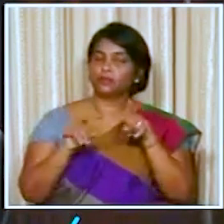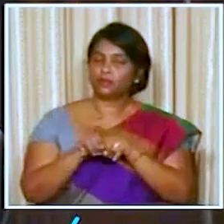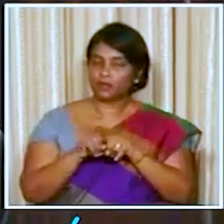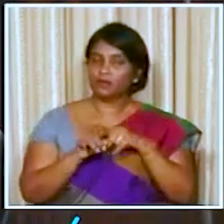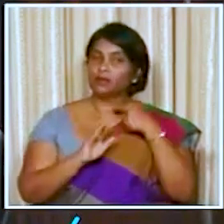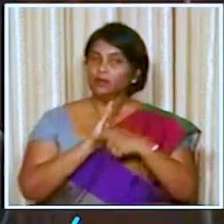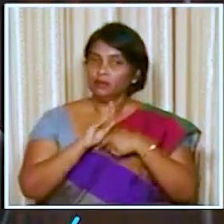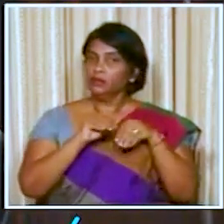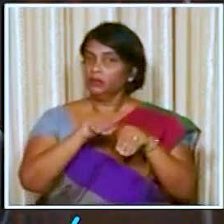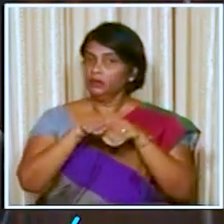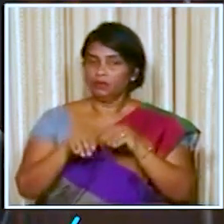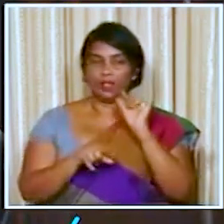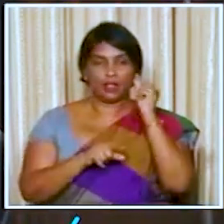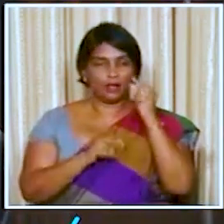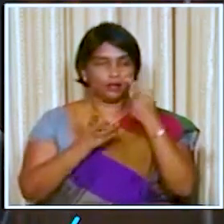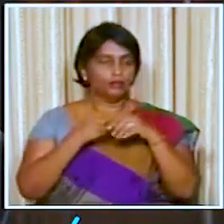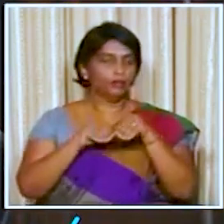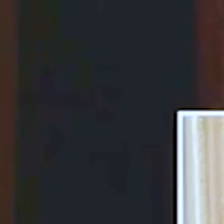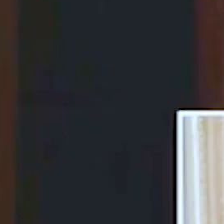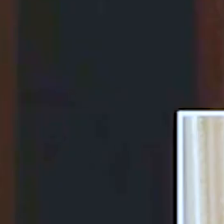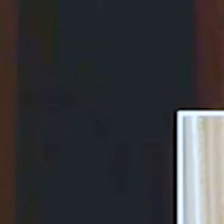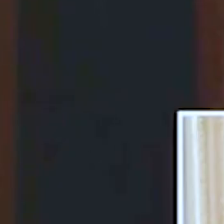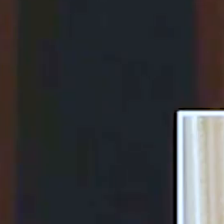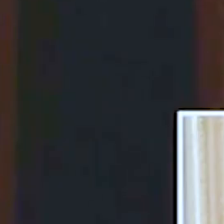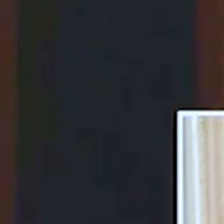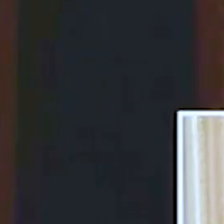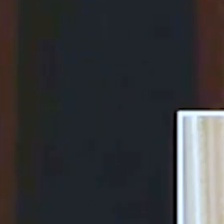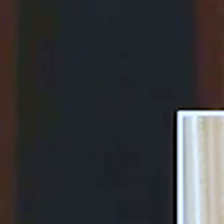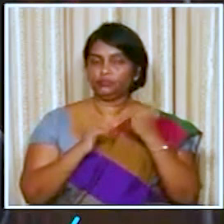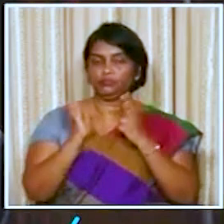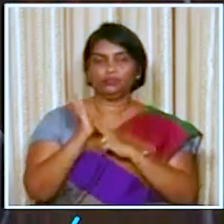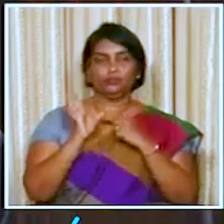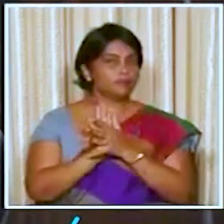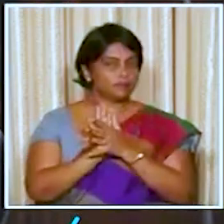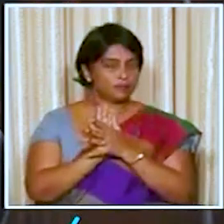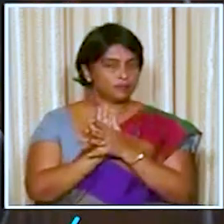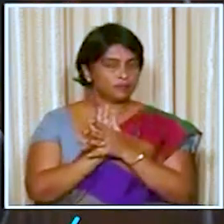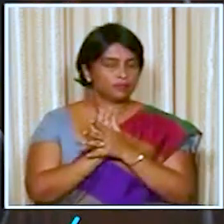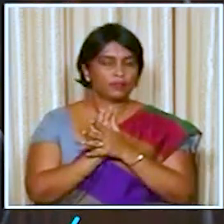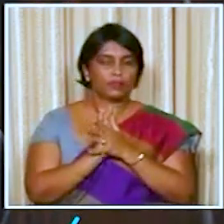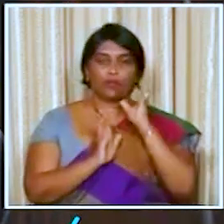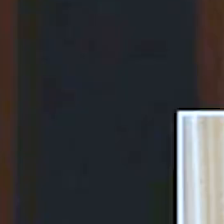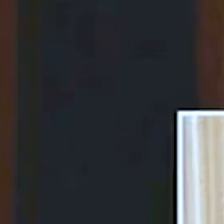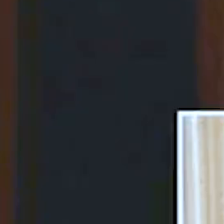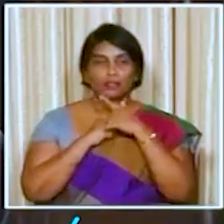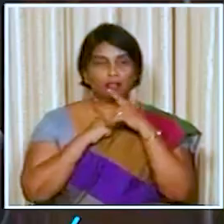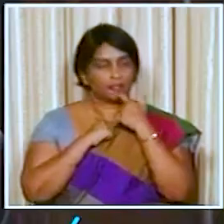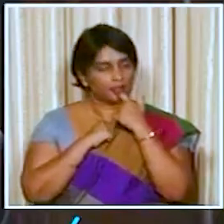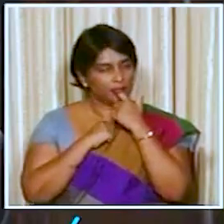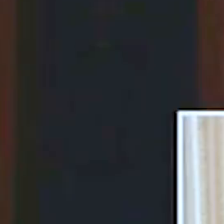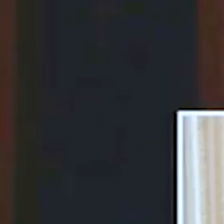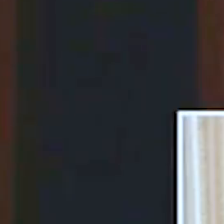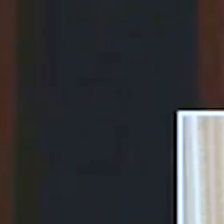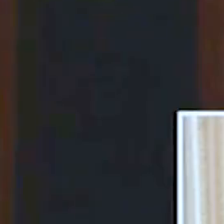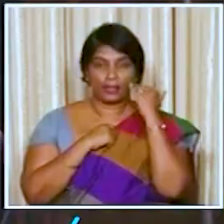මෙරට වවන ලද ධාන්‍ය වලින් සාදන පෝෂ්‍යදායී ආහාර මෙවර අලුතෙන් වැඩබද්දට ඇතුල් කරනවා. වියලු පොල්, රබර්, තේ, ග්‍රීන්